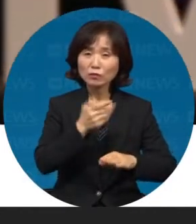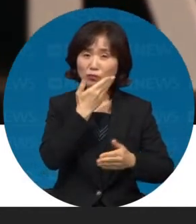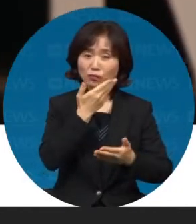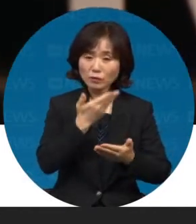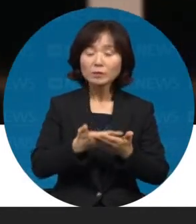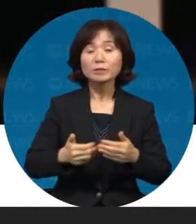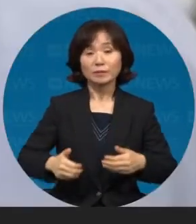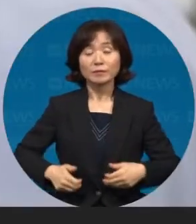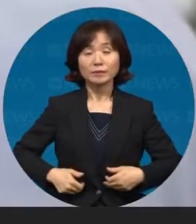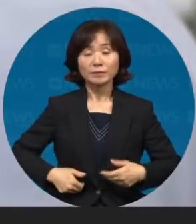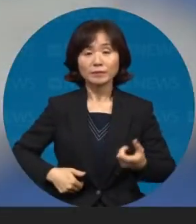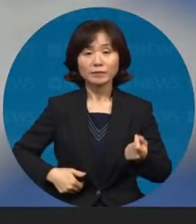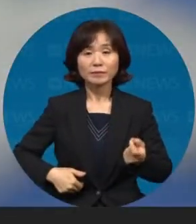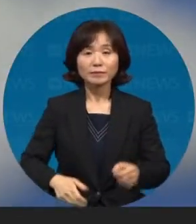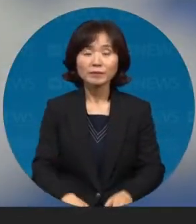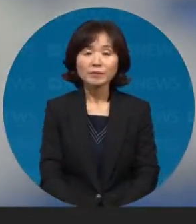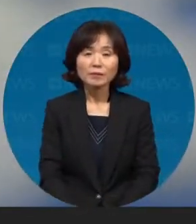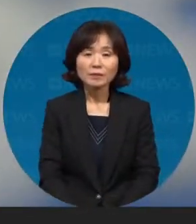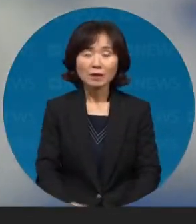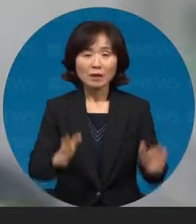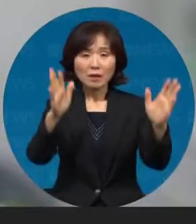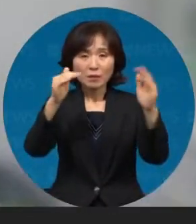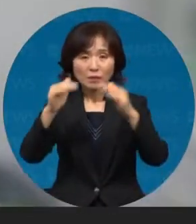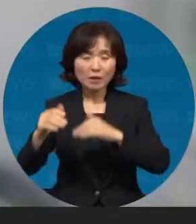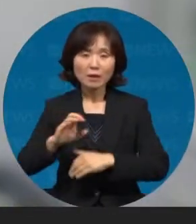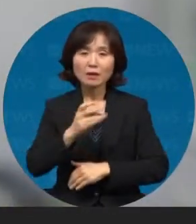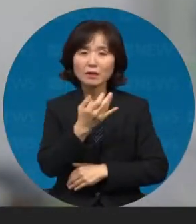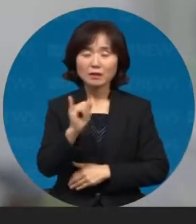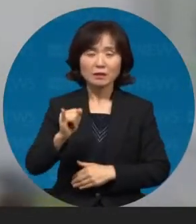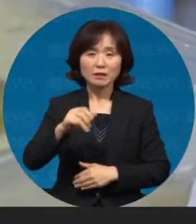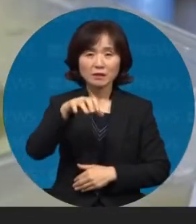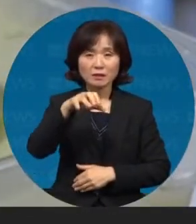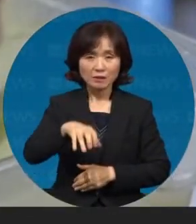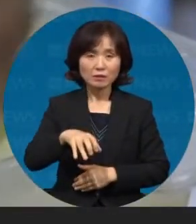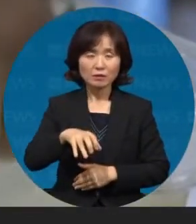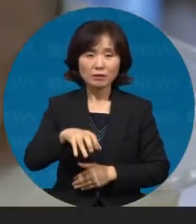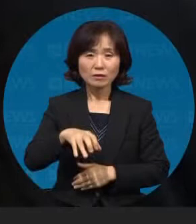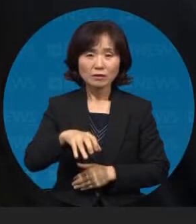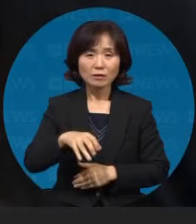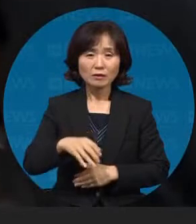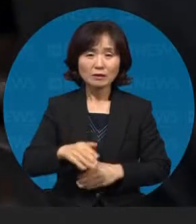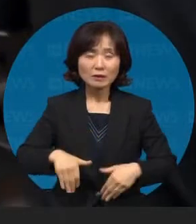bodies. 폐허가 된 IT에서 굳이 따뜻한 집밥을